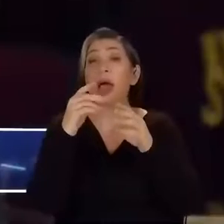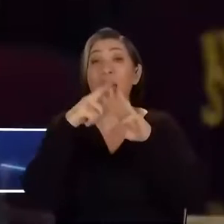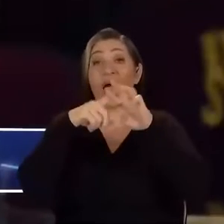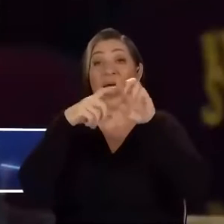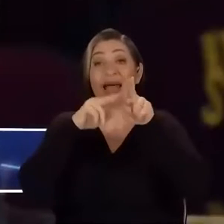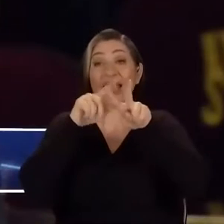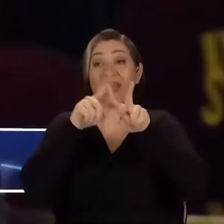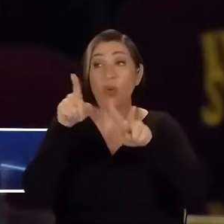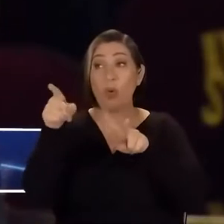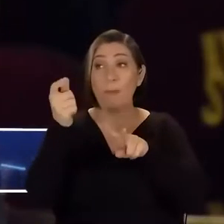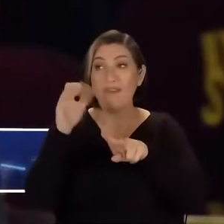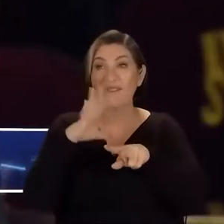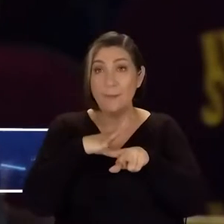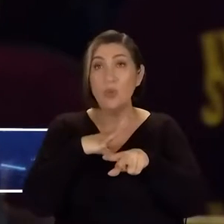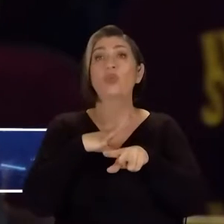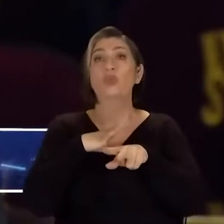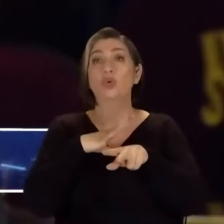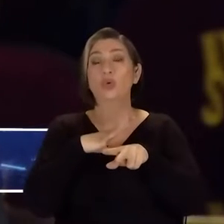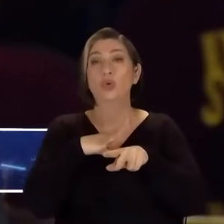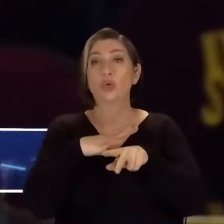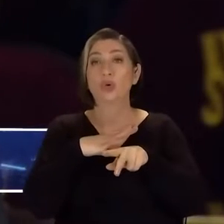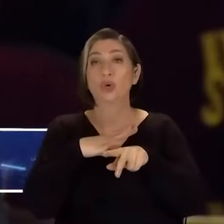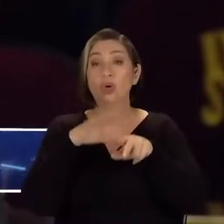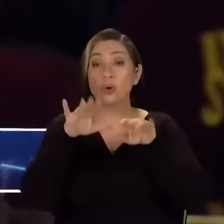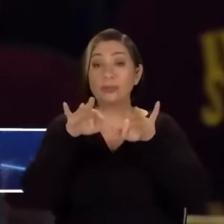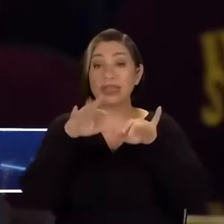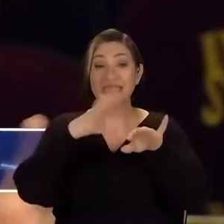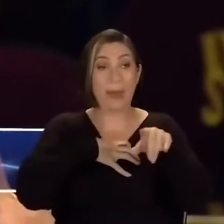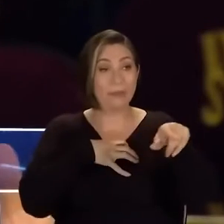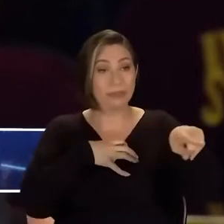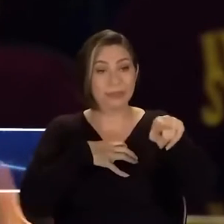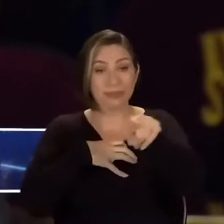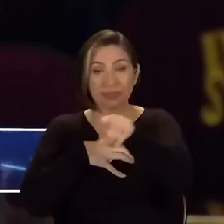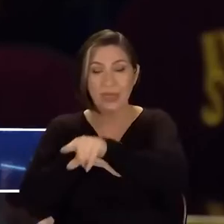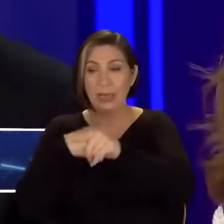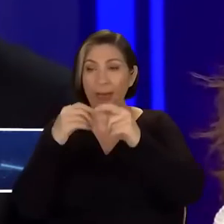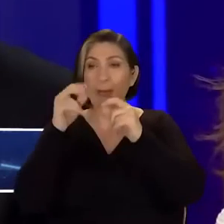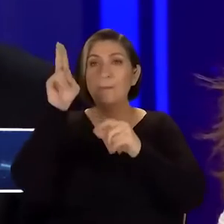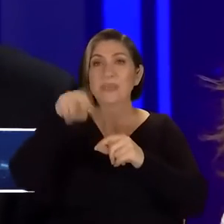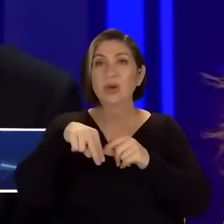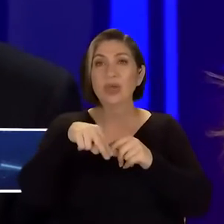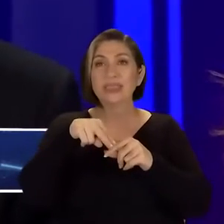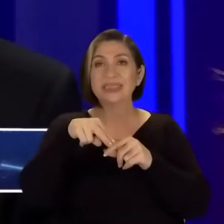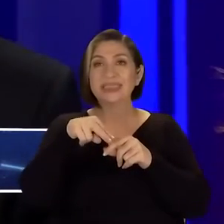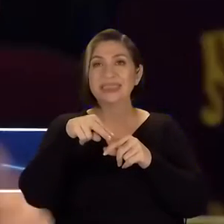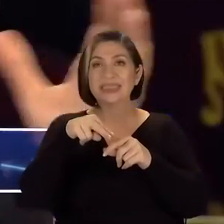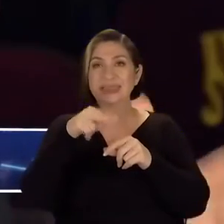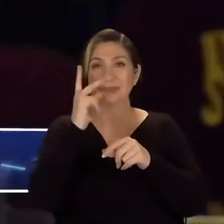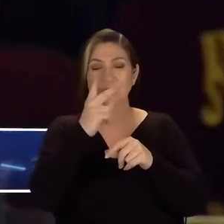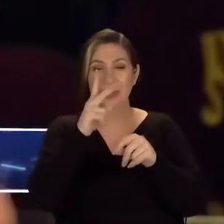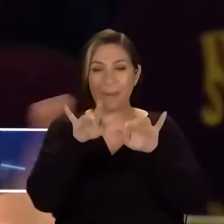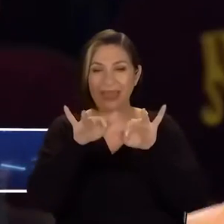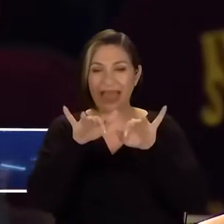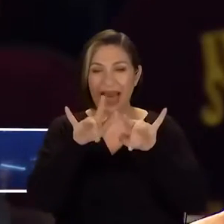mı? Onu kontrol ediyoruz. Verify ediyoruz. Kimler? Bu bilgisayar sahipleri. Bitcoin'in blockchain yazılımını çalıştıran